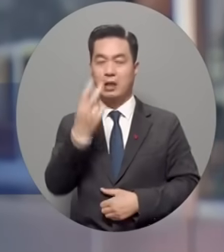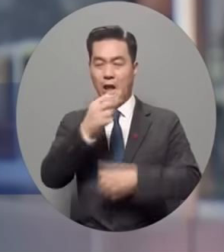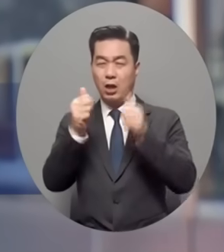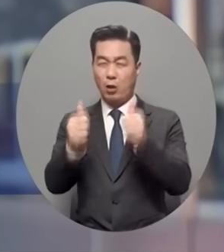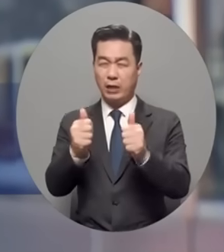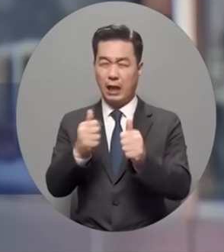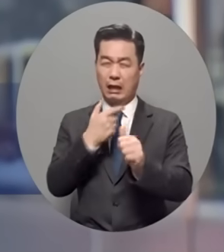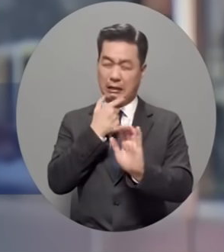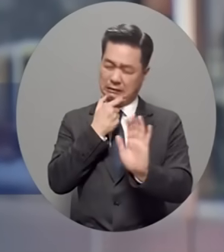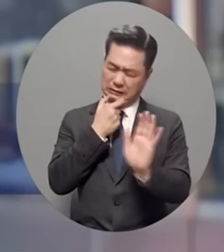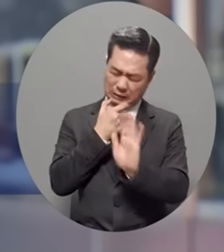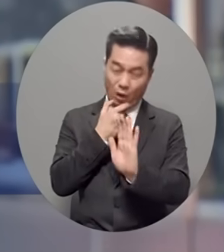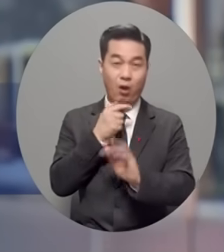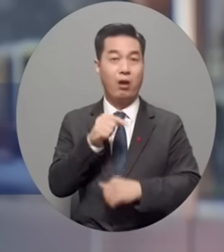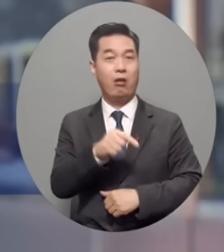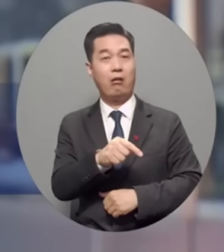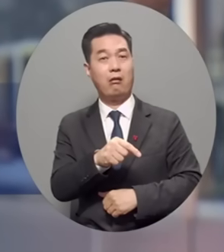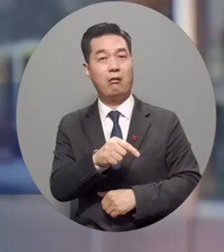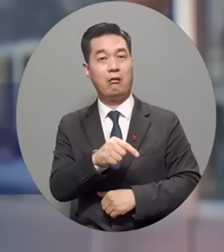검사를 그렇게 싫어하면서